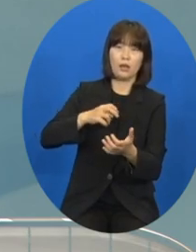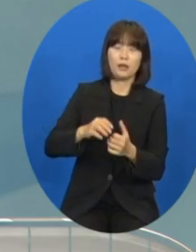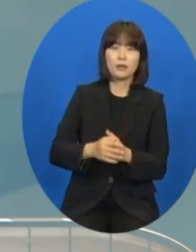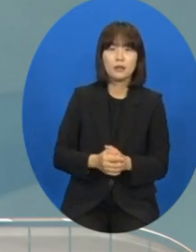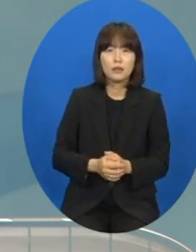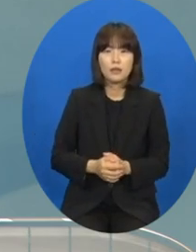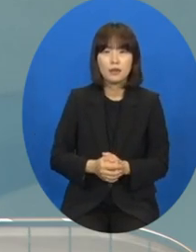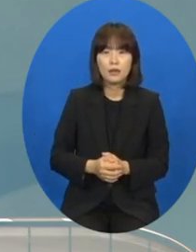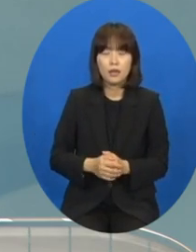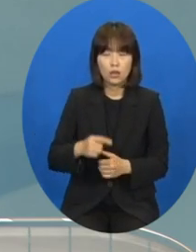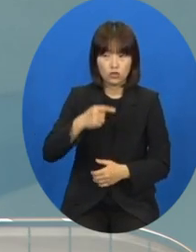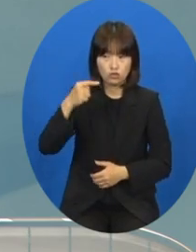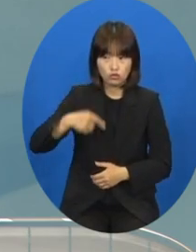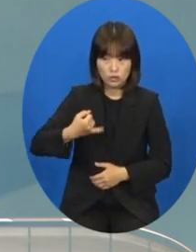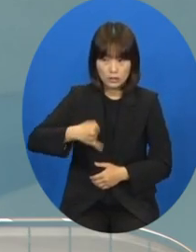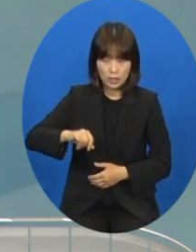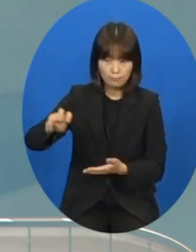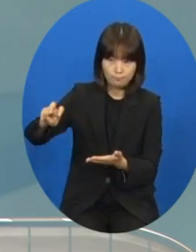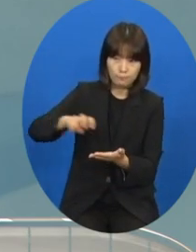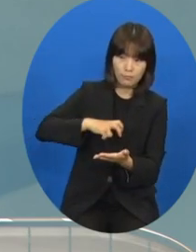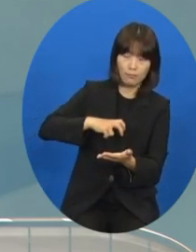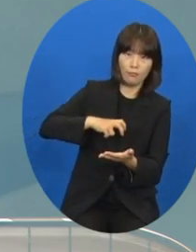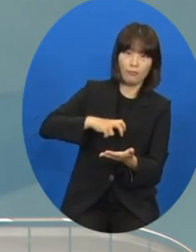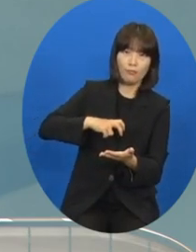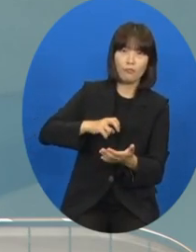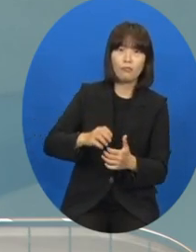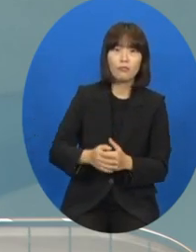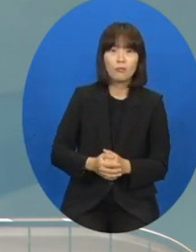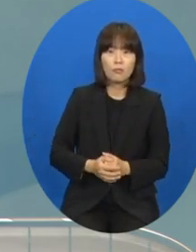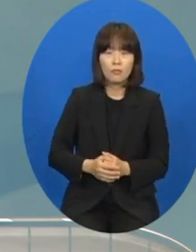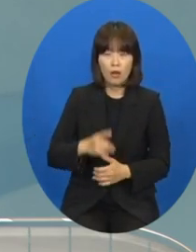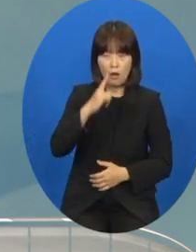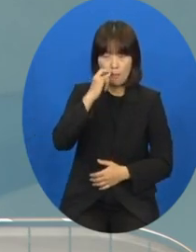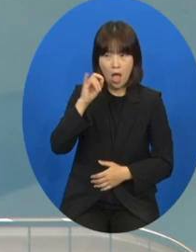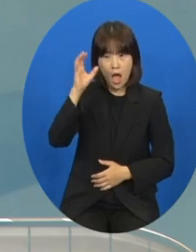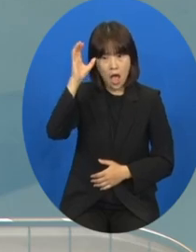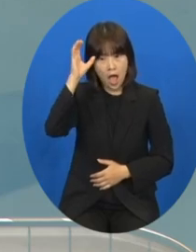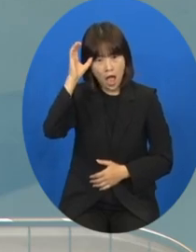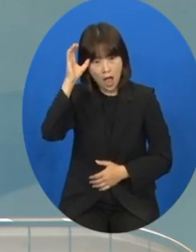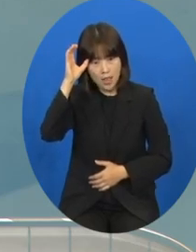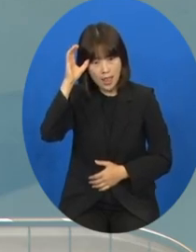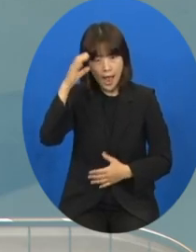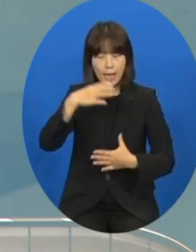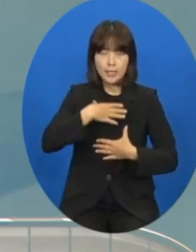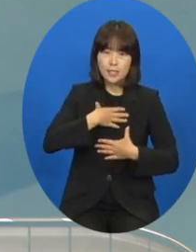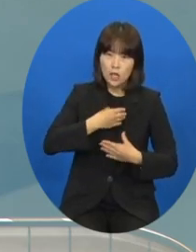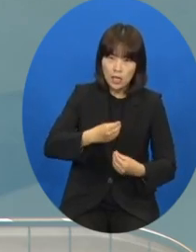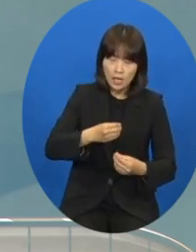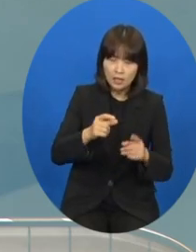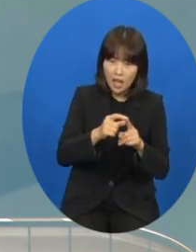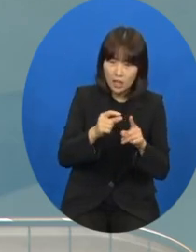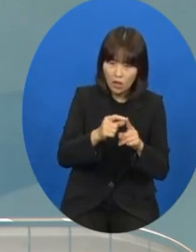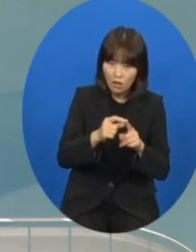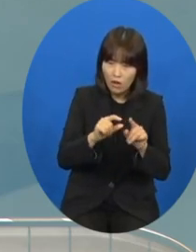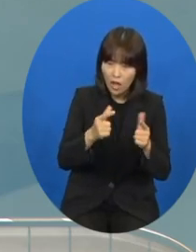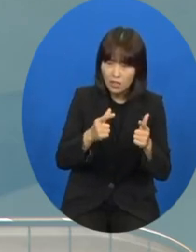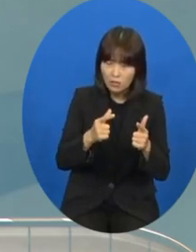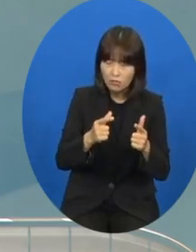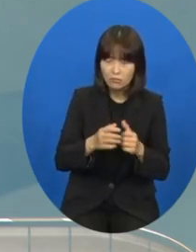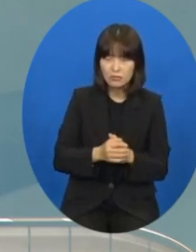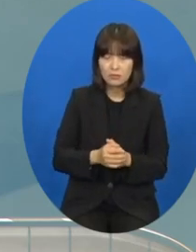중국에서 딸에게서부터 전보가 왔습니다. 엄마가 기대하던 safe라는 단어가 아니고